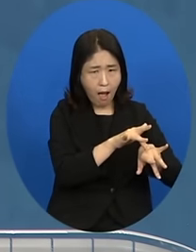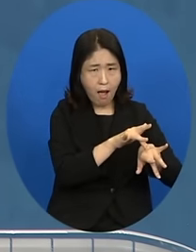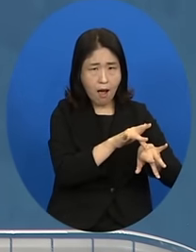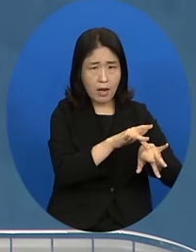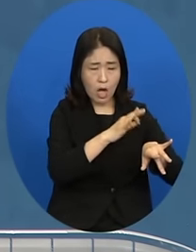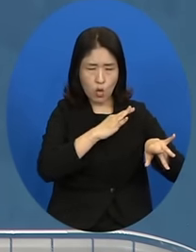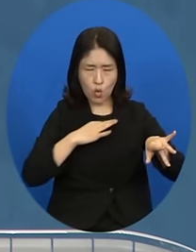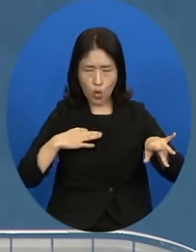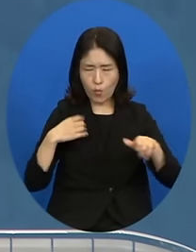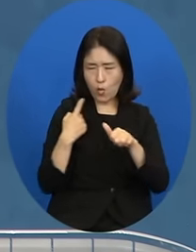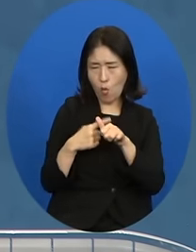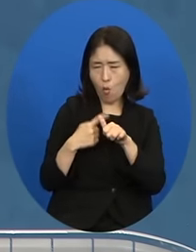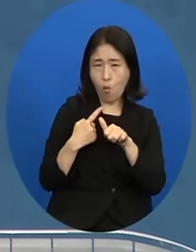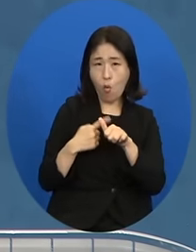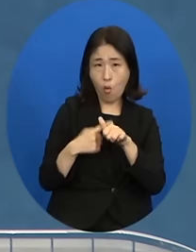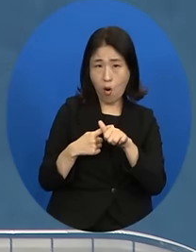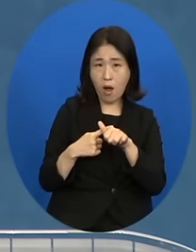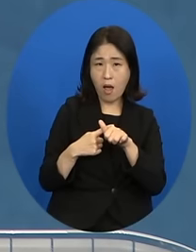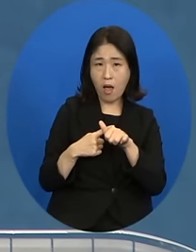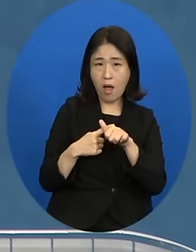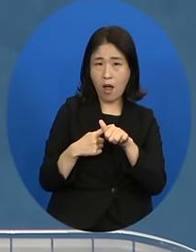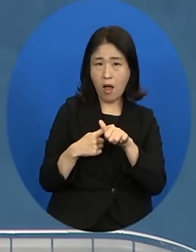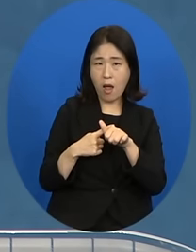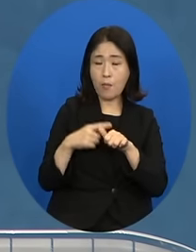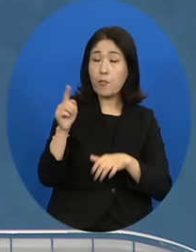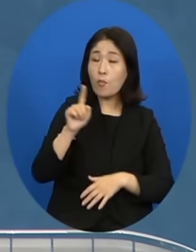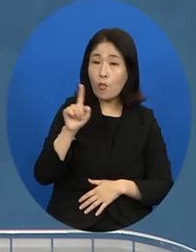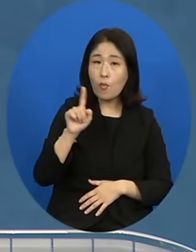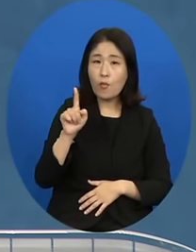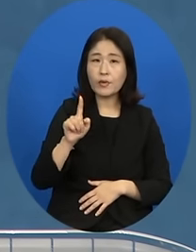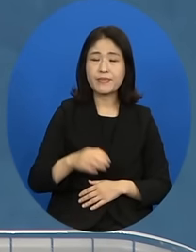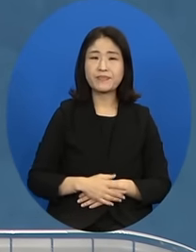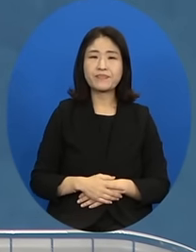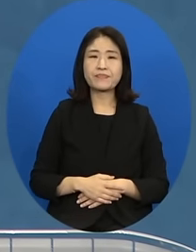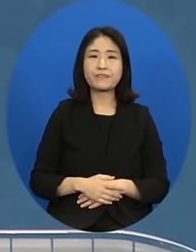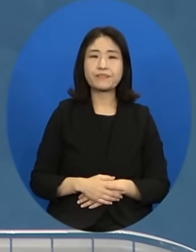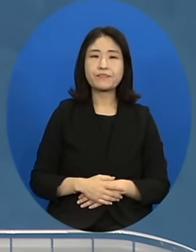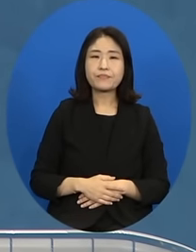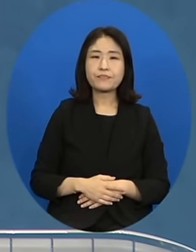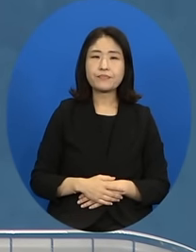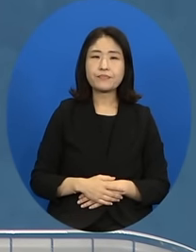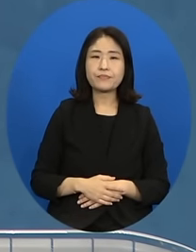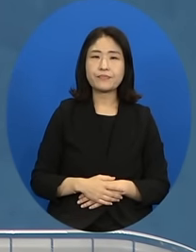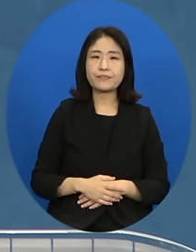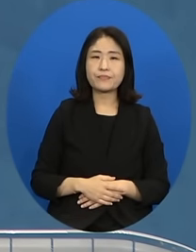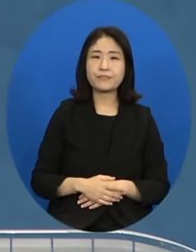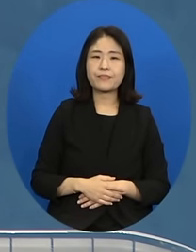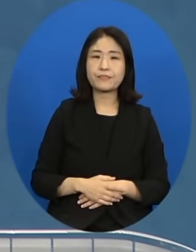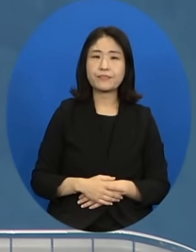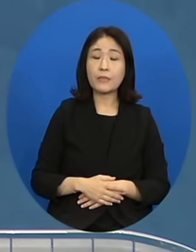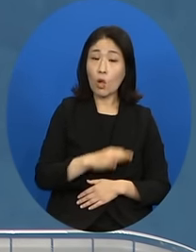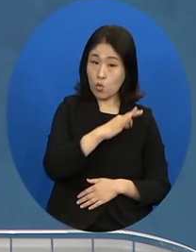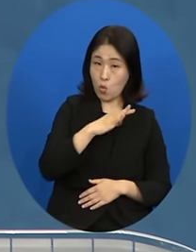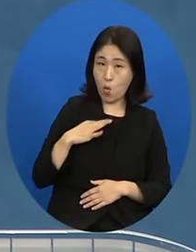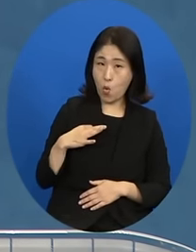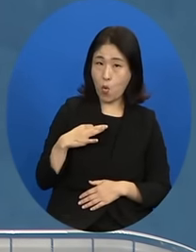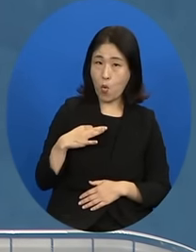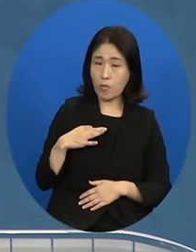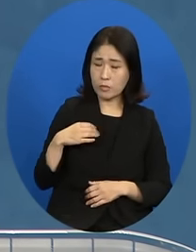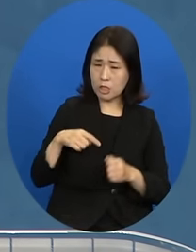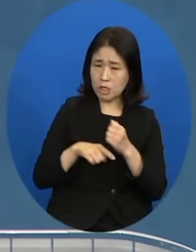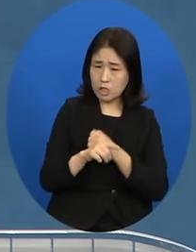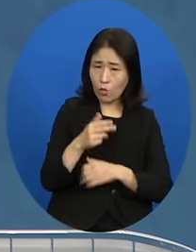욥을 조롱하고 비아냥거리기를 이렇게 조롱을 합니다. 하나님께 욥이 까닭